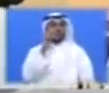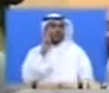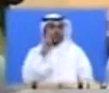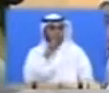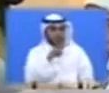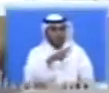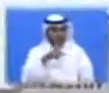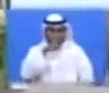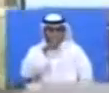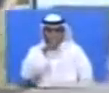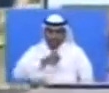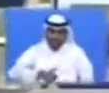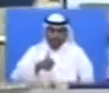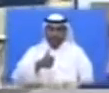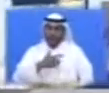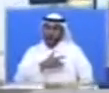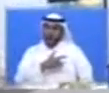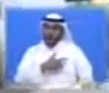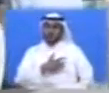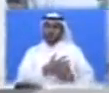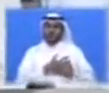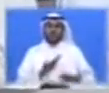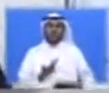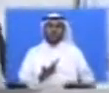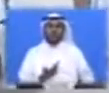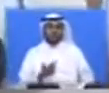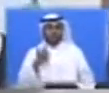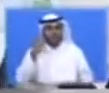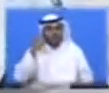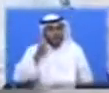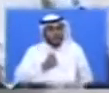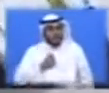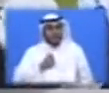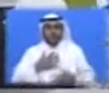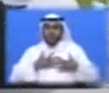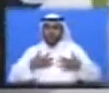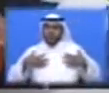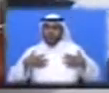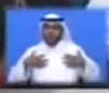تفضيلاته، شنه اللي ميوله الجامعية أو إذا كانت أكاديمية